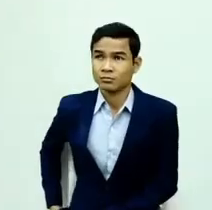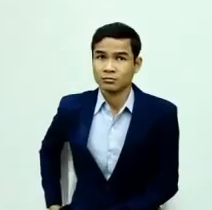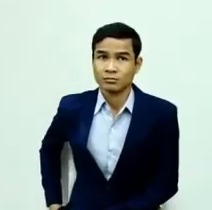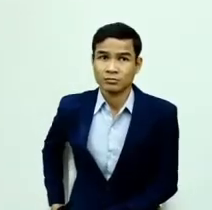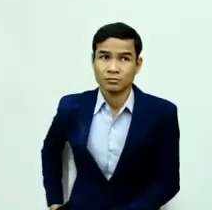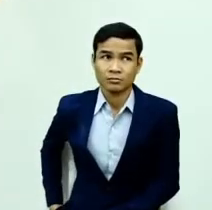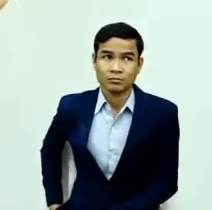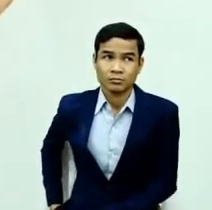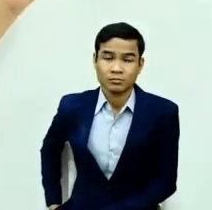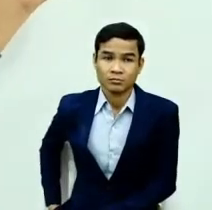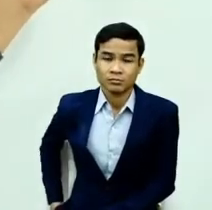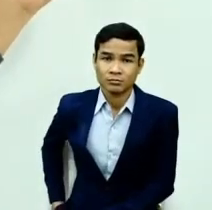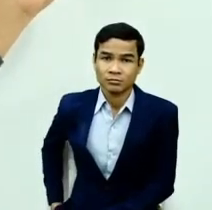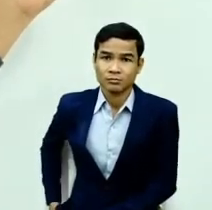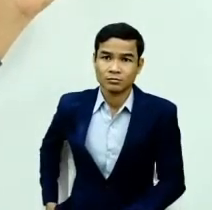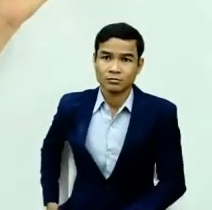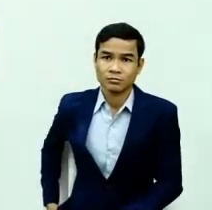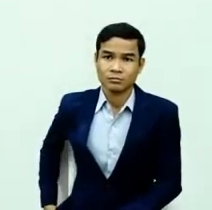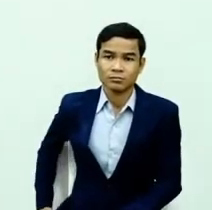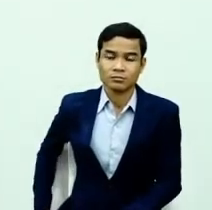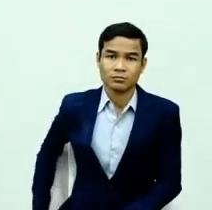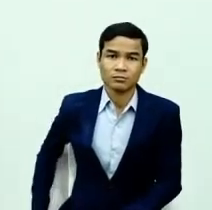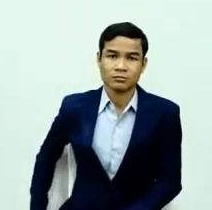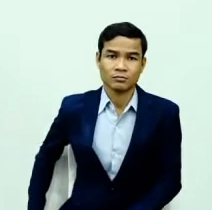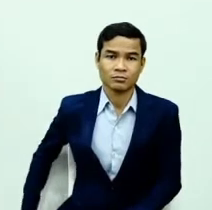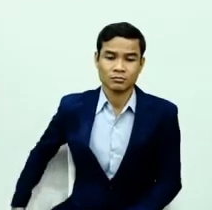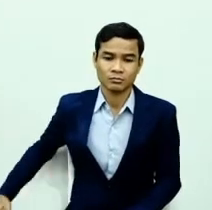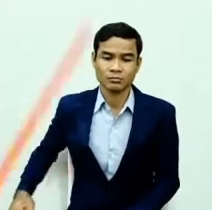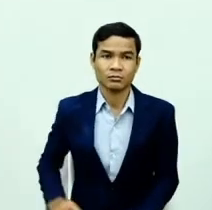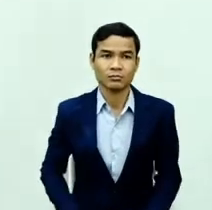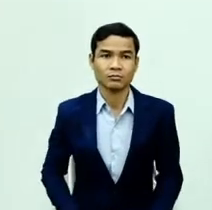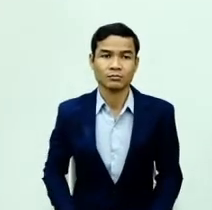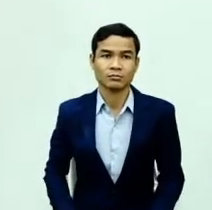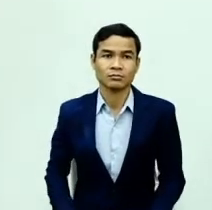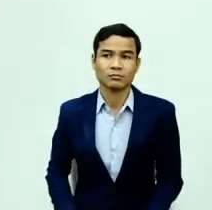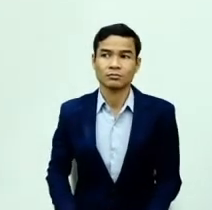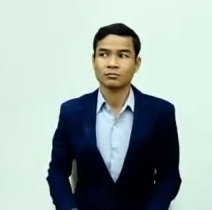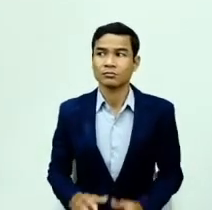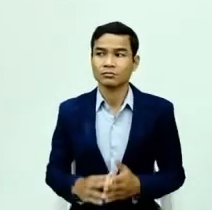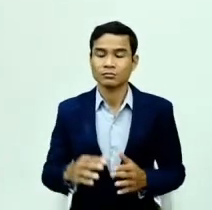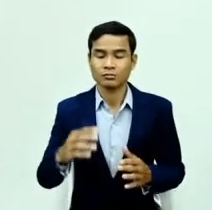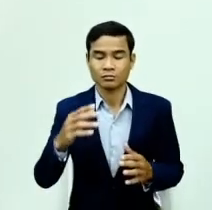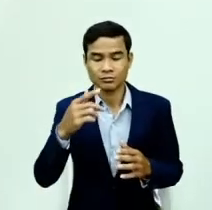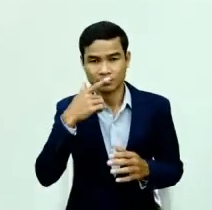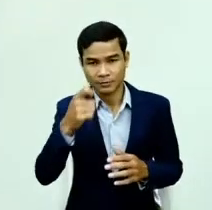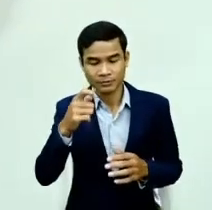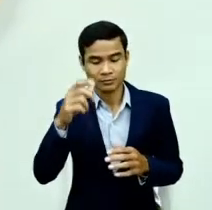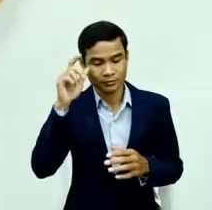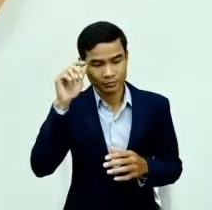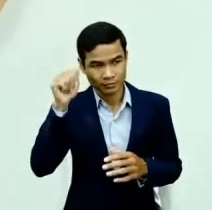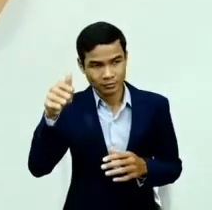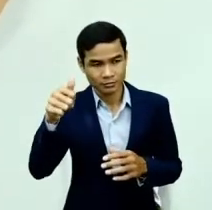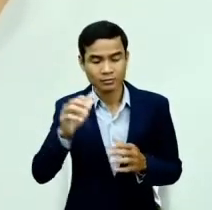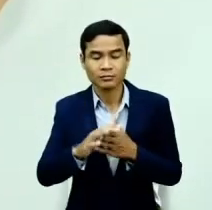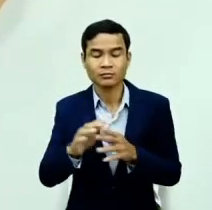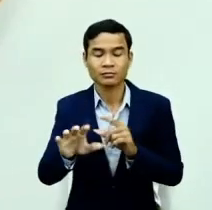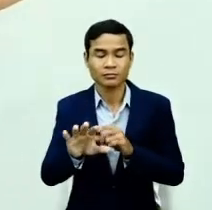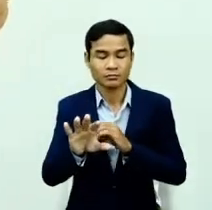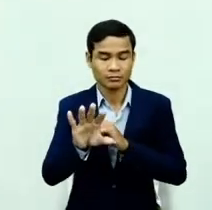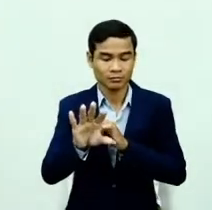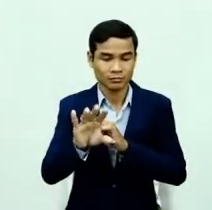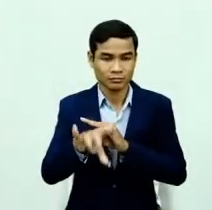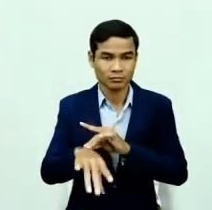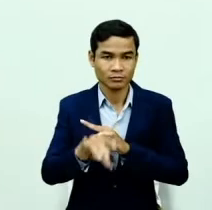Chà Ừ bốc nắng ổn Chà, bắt đầu tiết con nát Ừ bốc nắng ổn